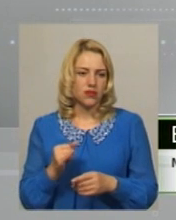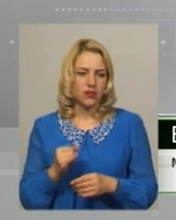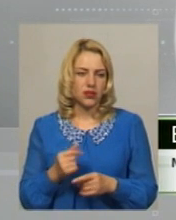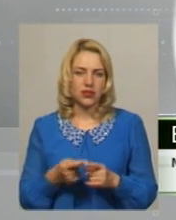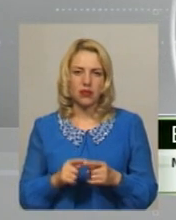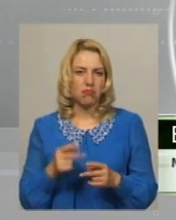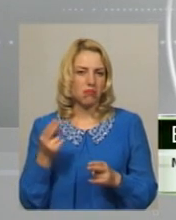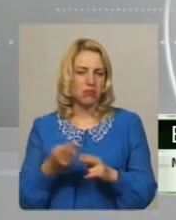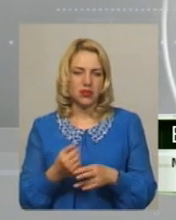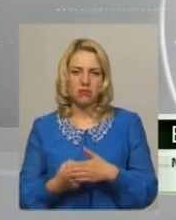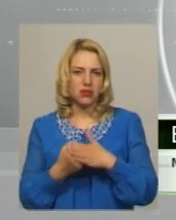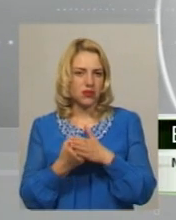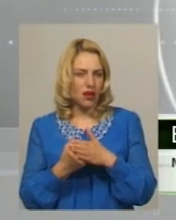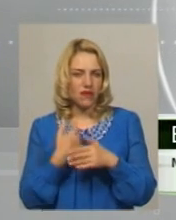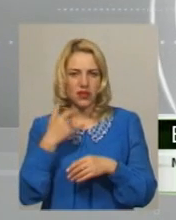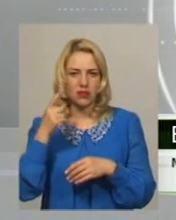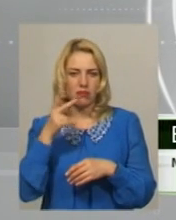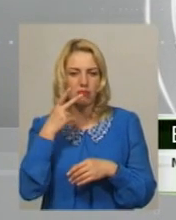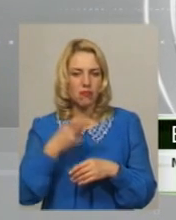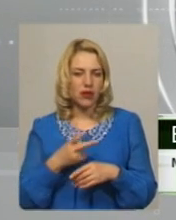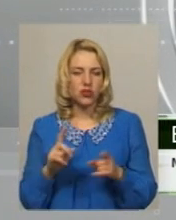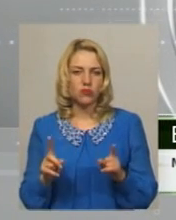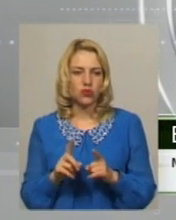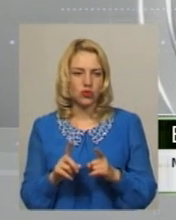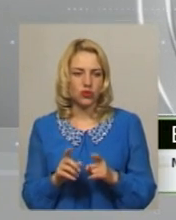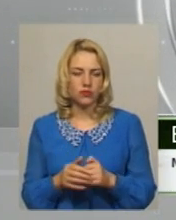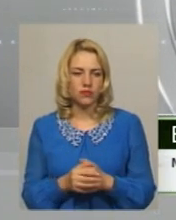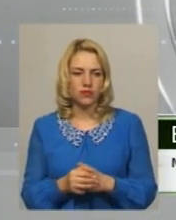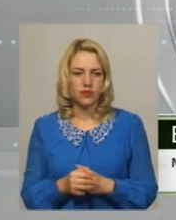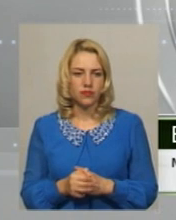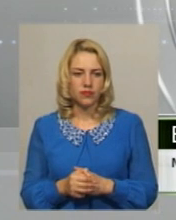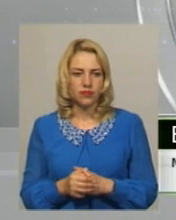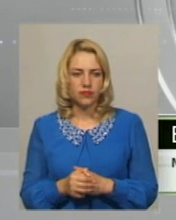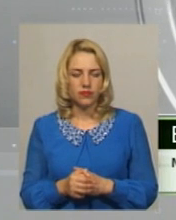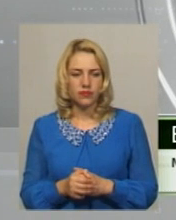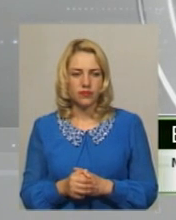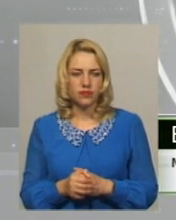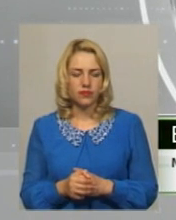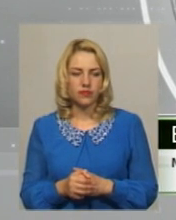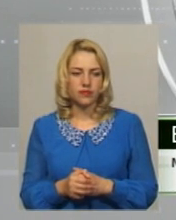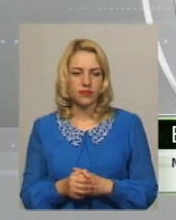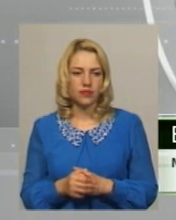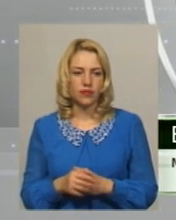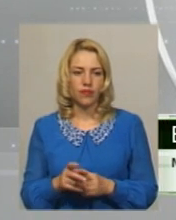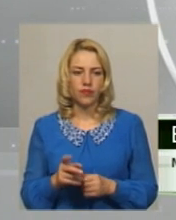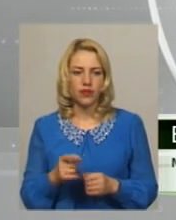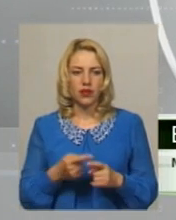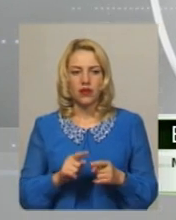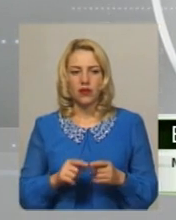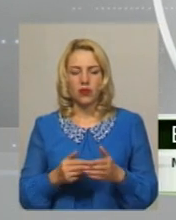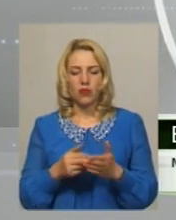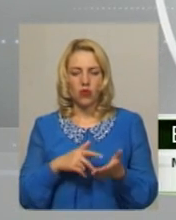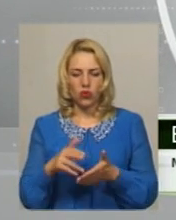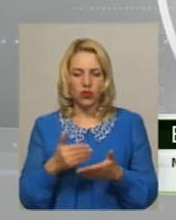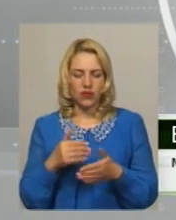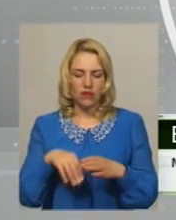безпідставне, тому що ми бачимо постійні ці маніпуляції, які проходять і починаючи з виборчого процесу.